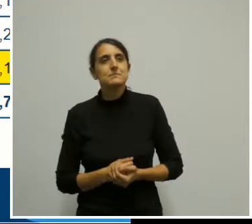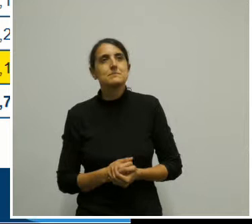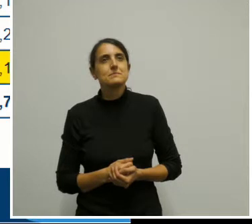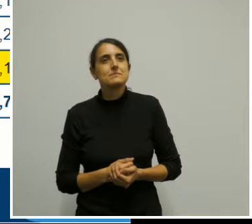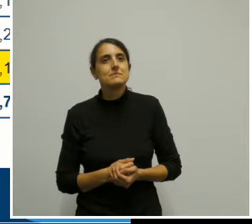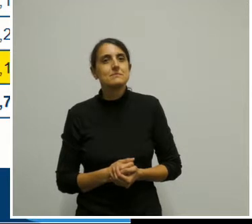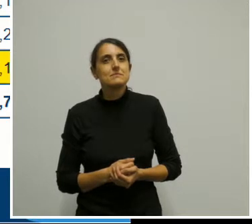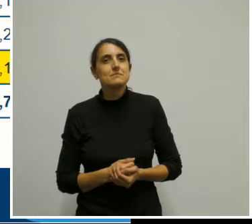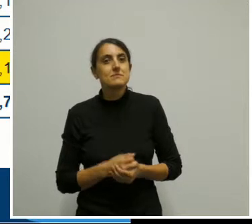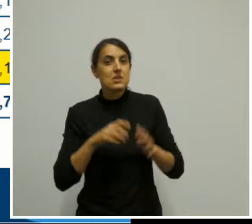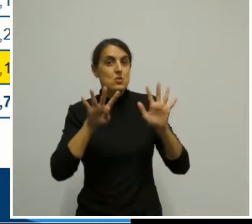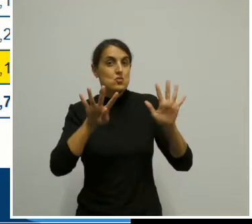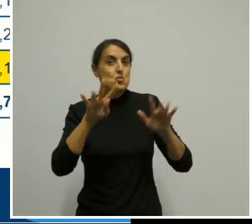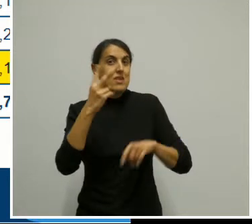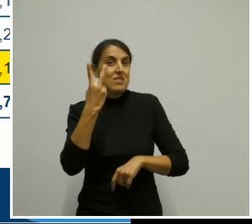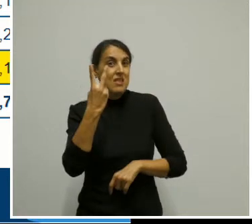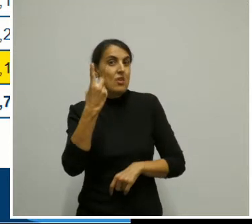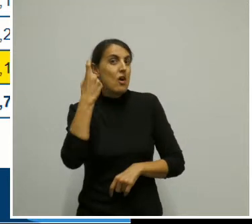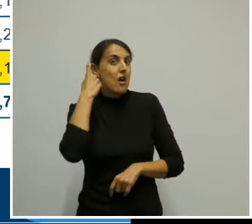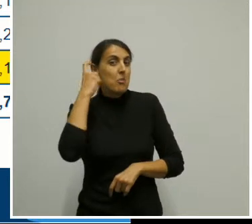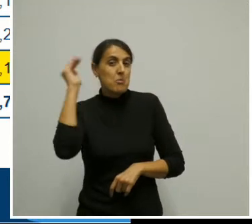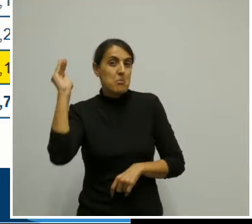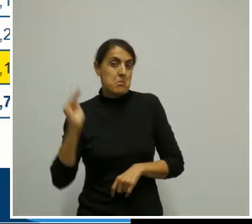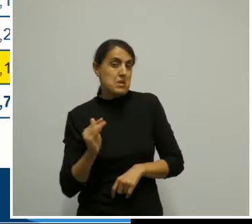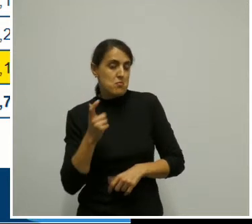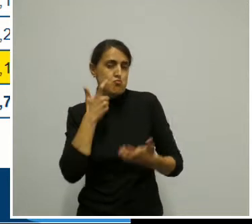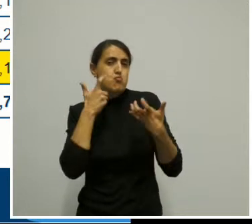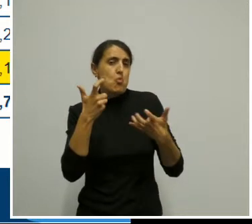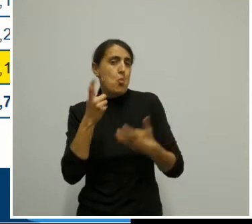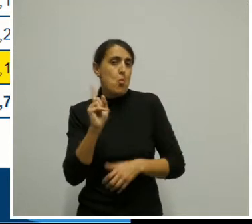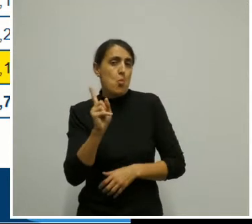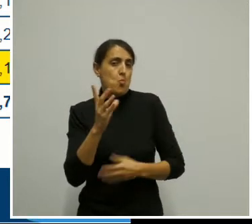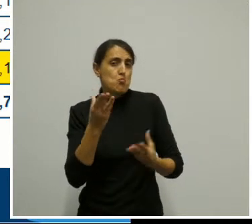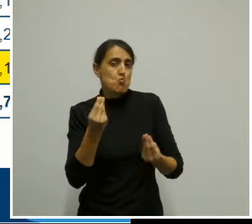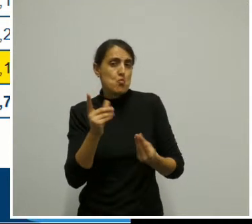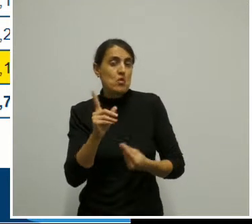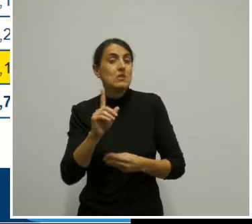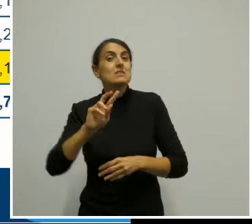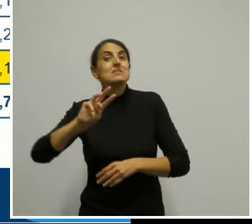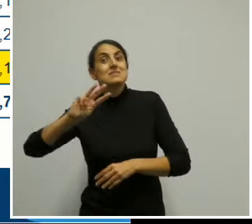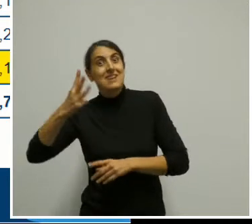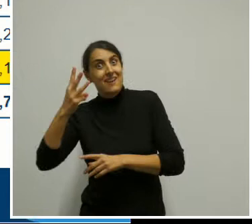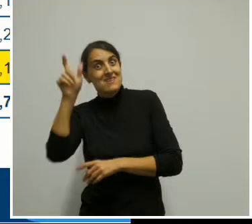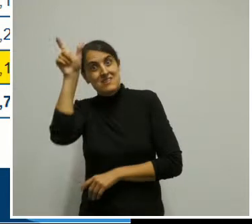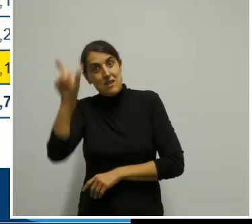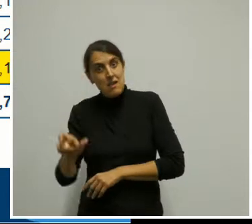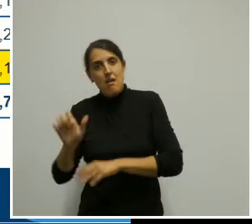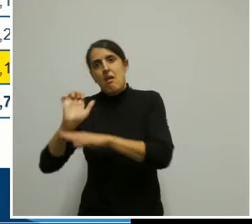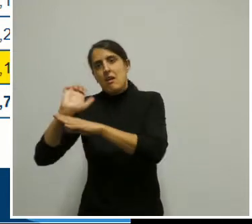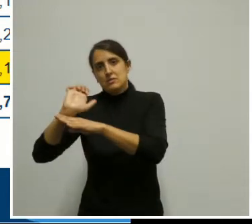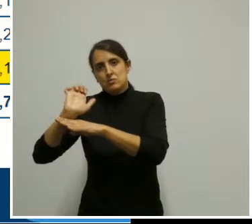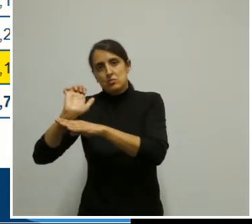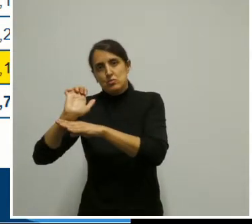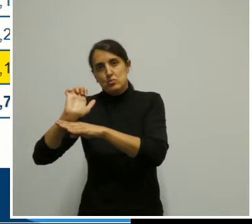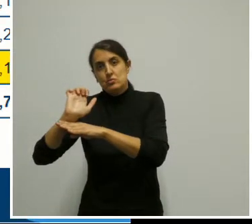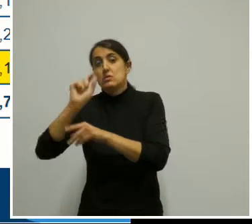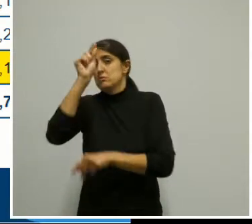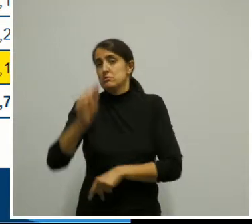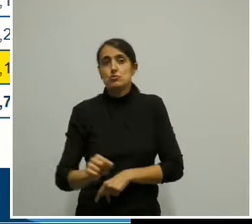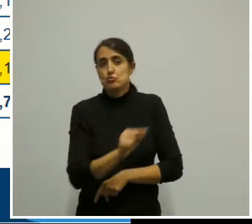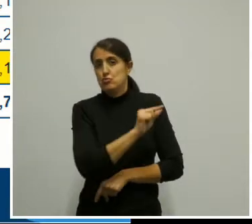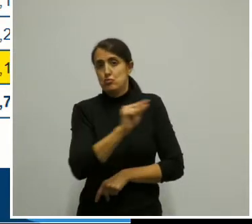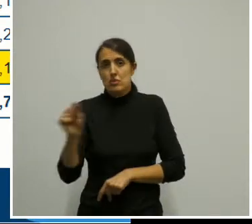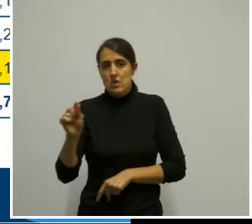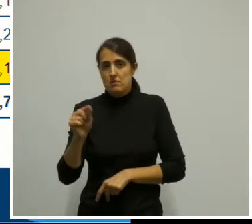vale? Que hi ha 92 alumnes menys, no es nota tant. I la tercera és l'ESO i el total,